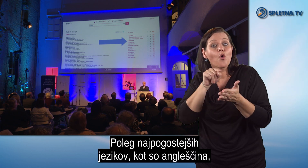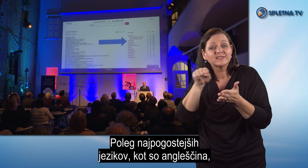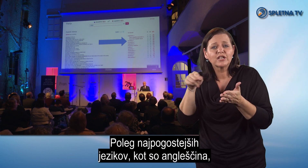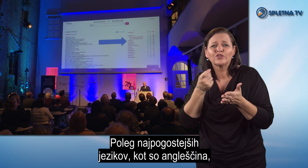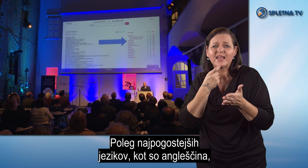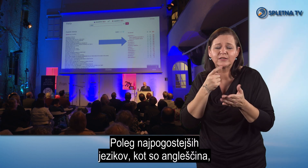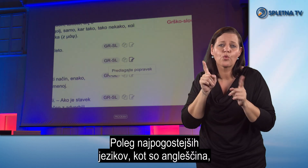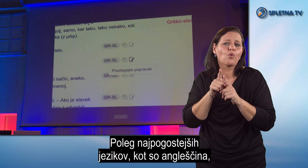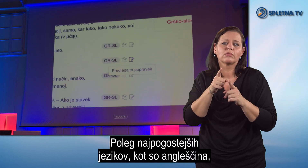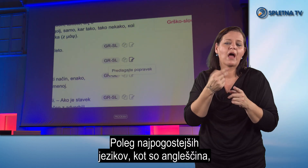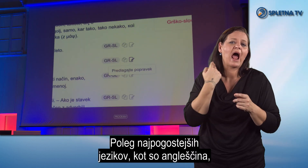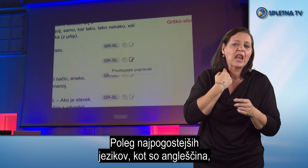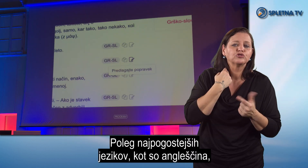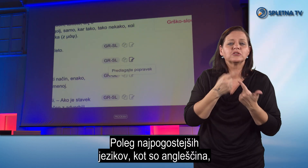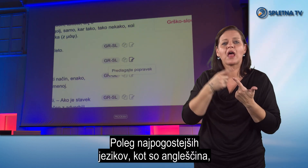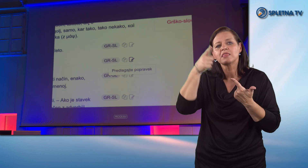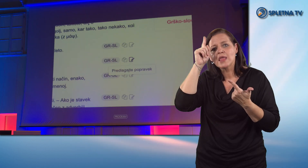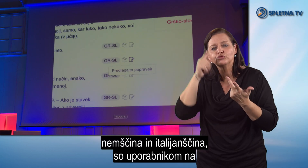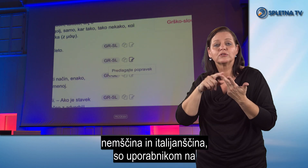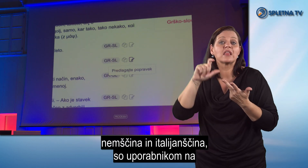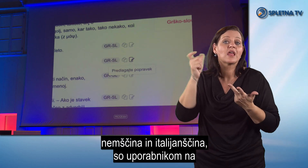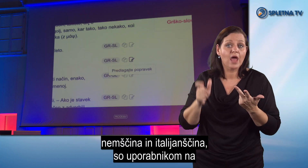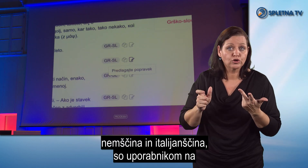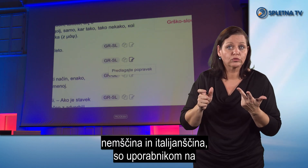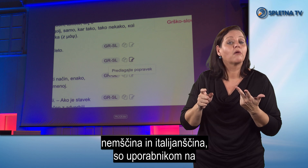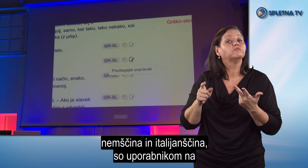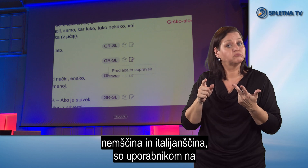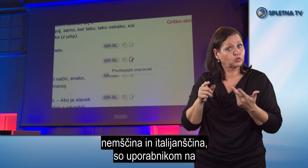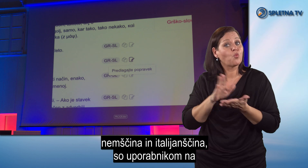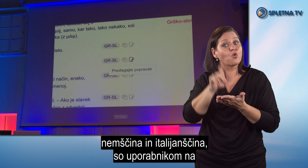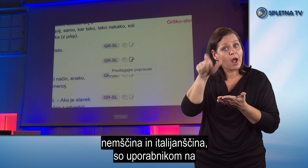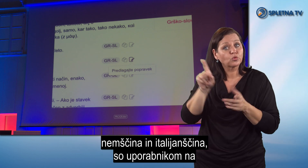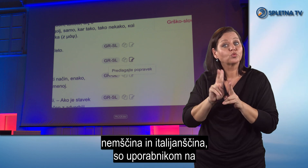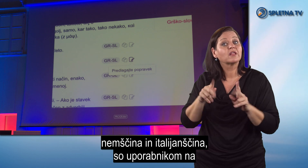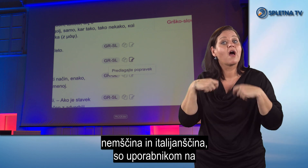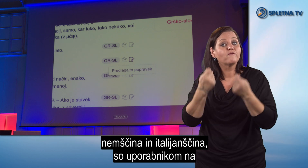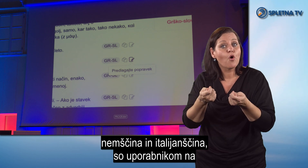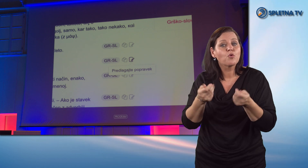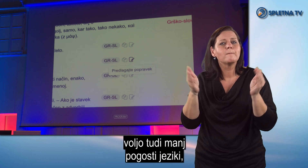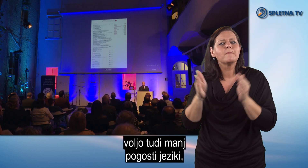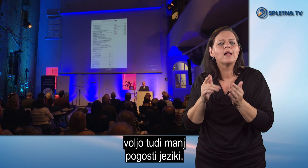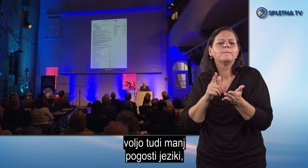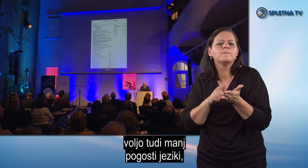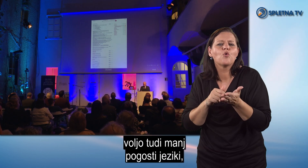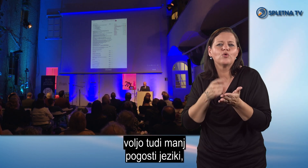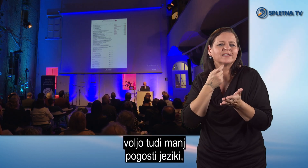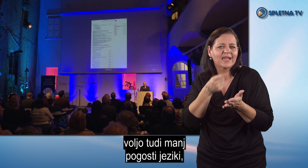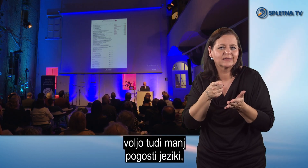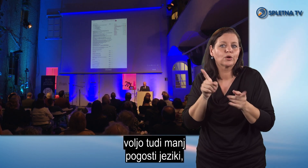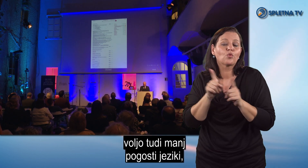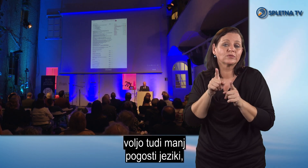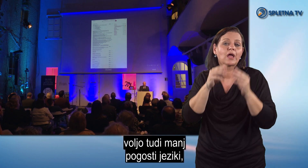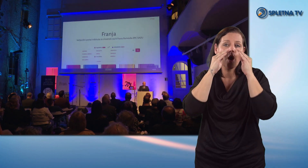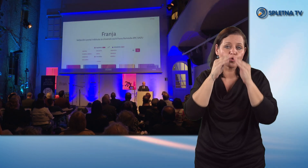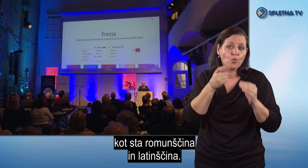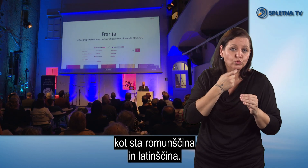Poleg najpogostejših jezikov, kot so angleščina, nemščina in italijanščina, so uporabnikom na voljo tudi manj pogosti